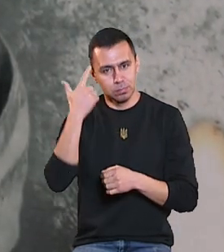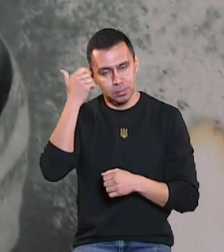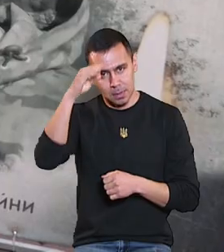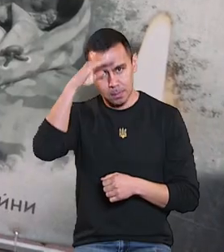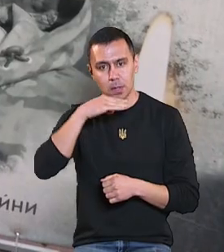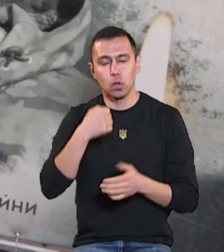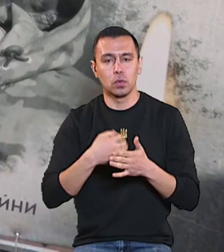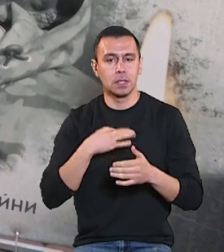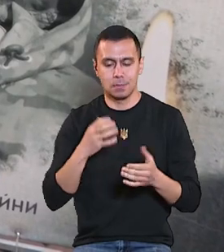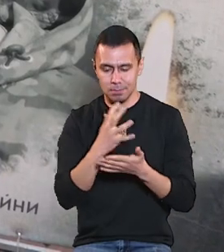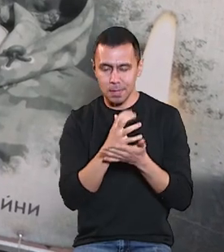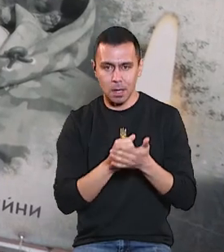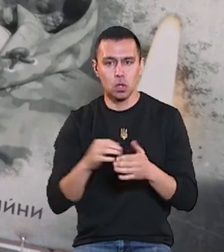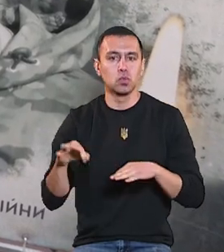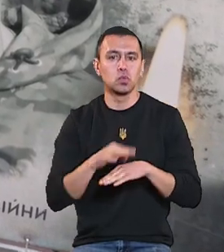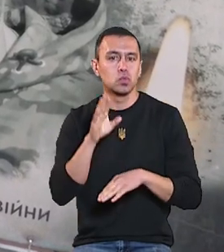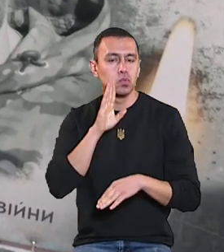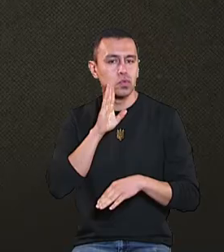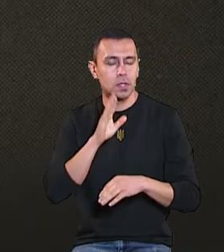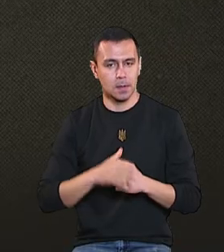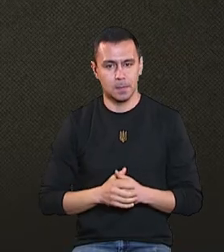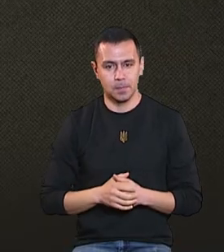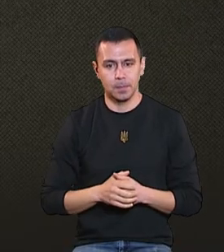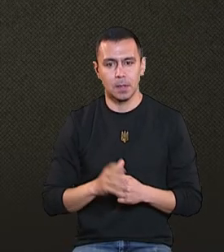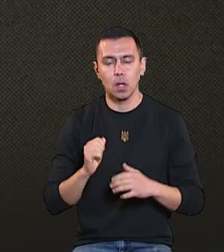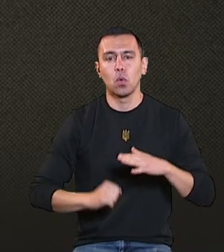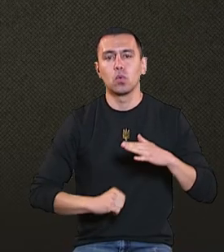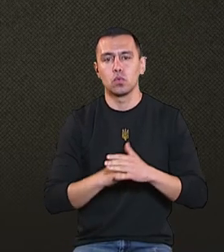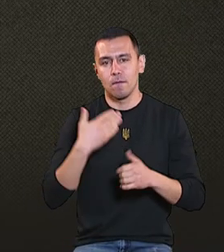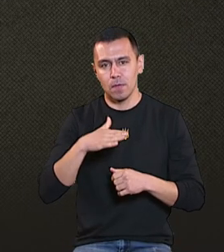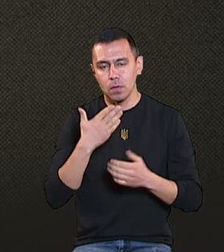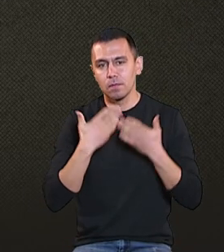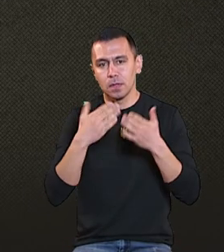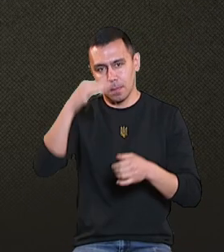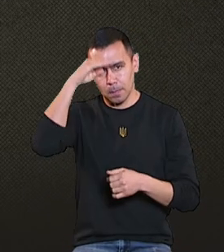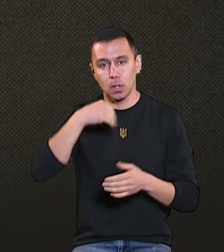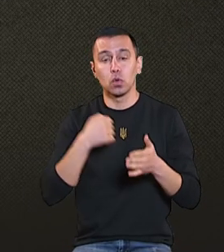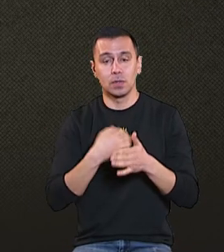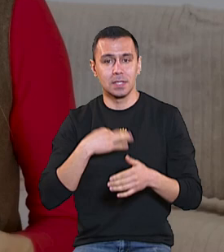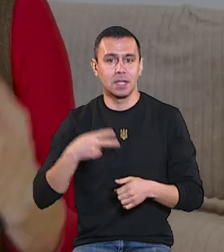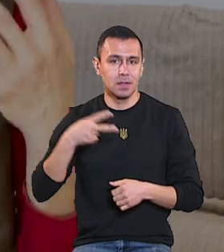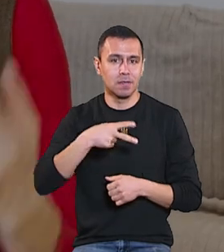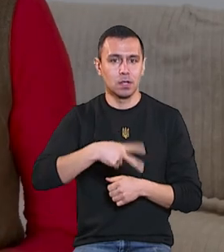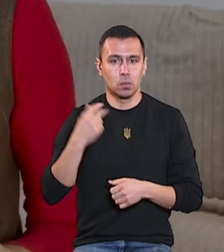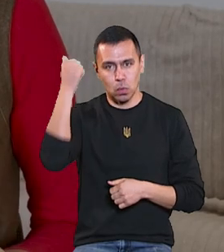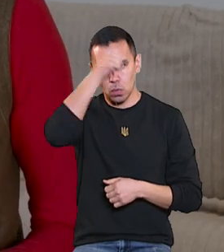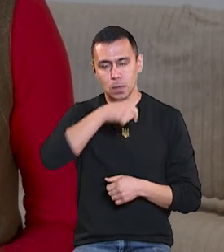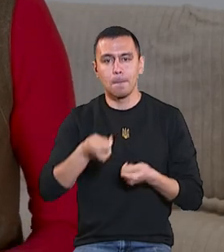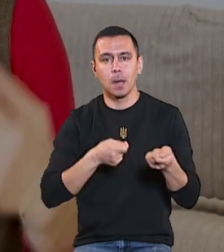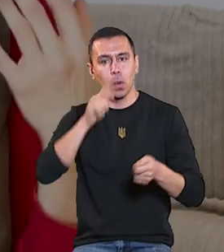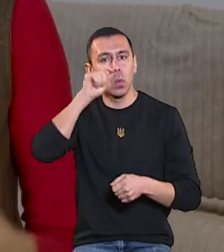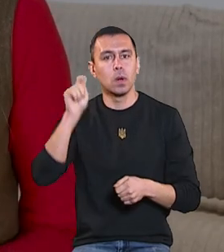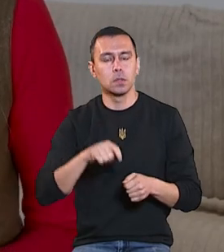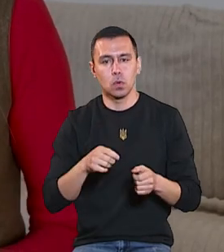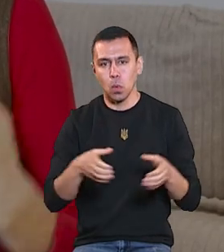до сина зберігає дружина воїна, хмельничанка Тамара. На основі відеозвернення батька до сина в 2022-му менеджерка українського